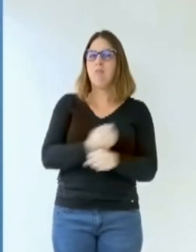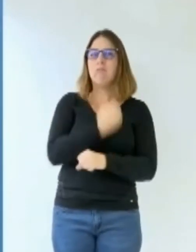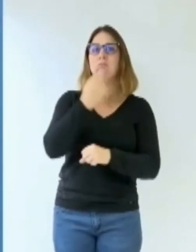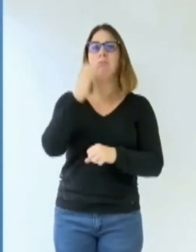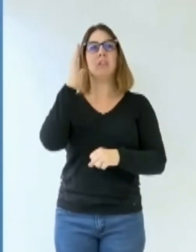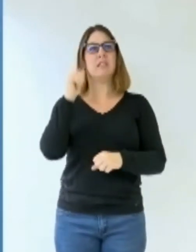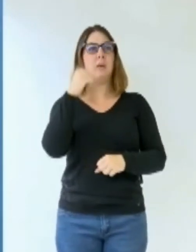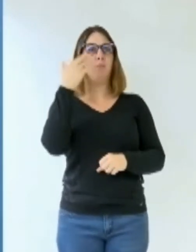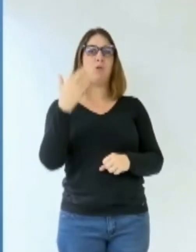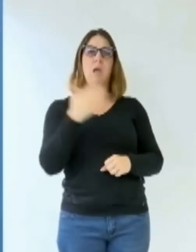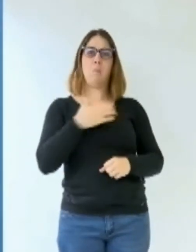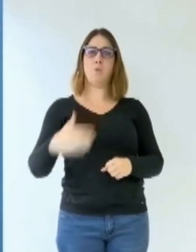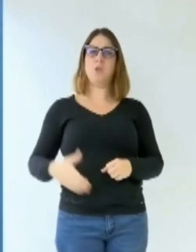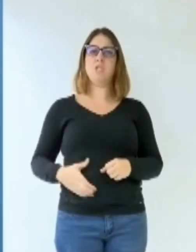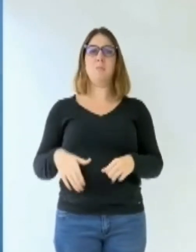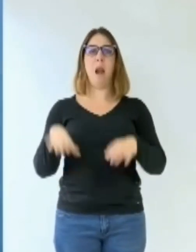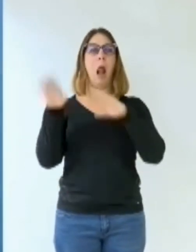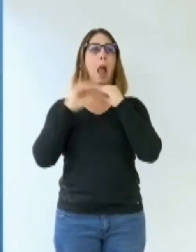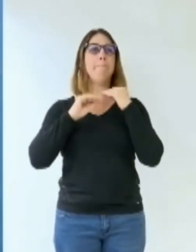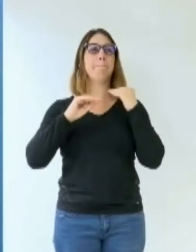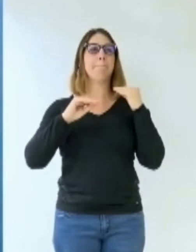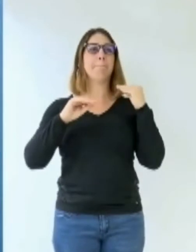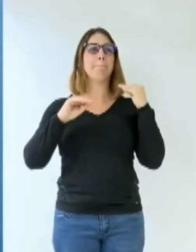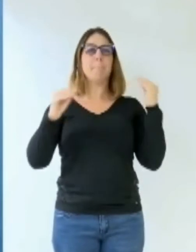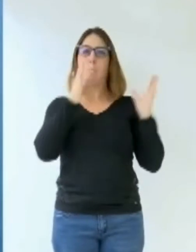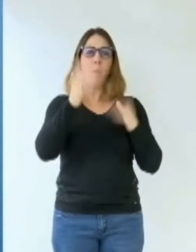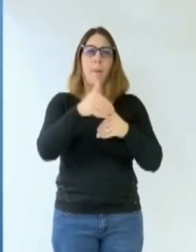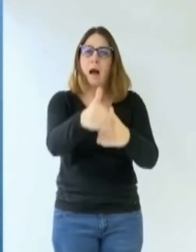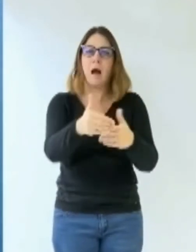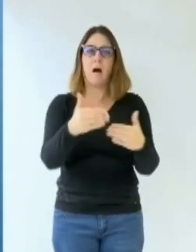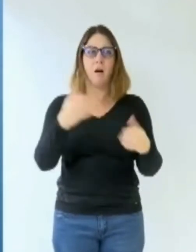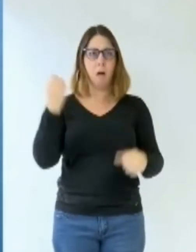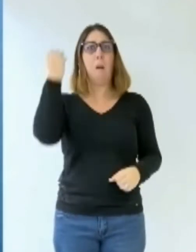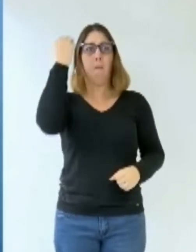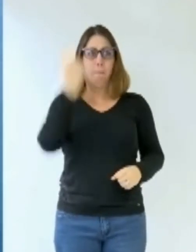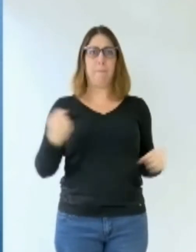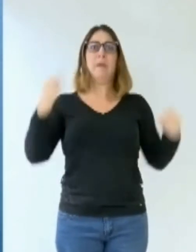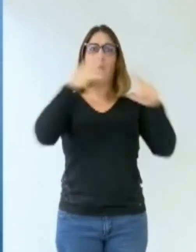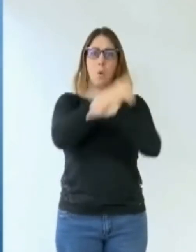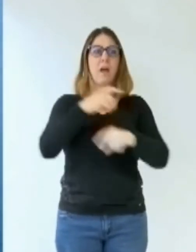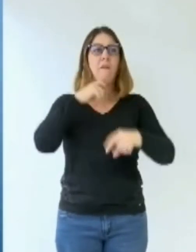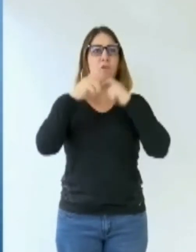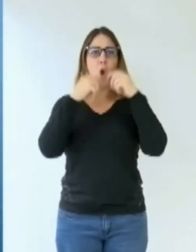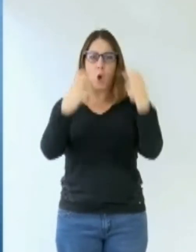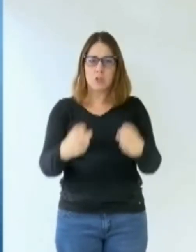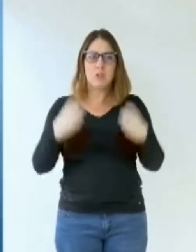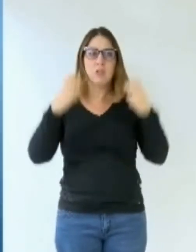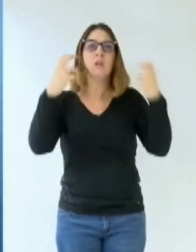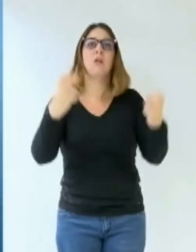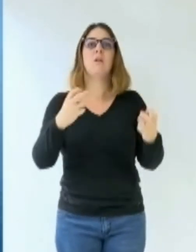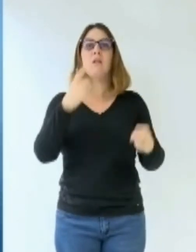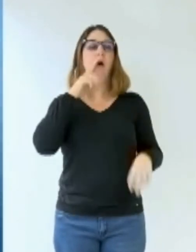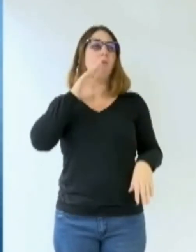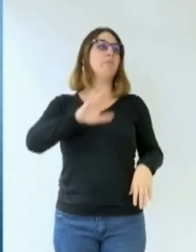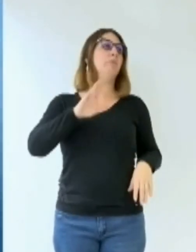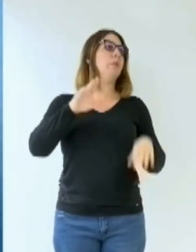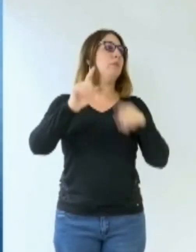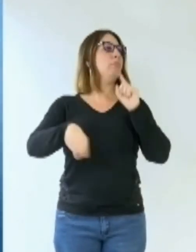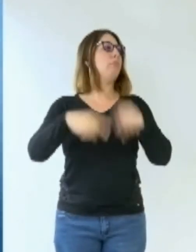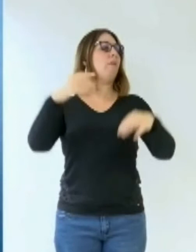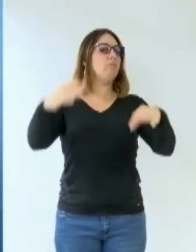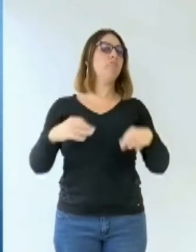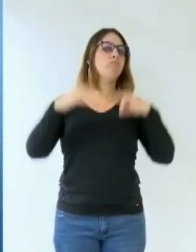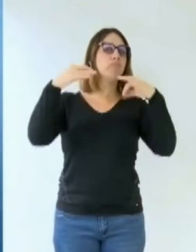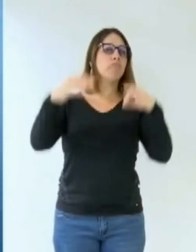l'immobilisme municipal qui ne peut plus durer. Pire, il contribue même à toujours plus de violence en banalisant les faits délictueux